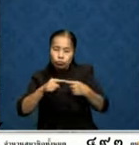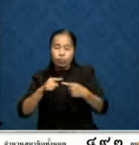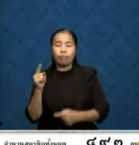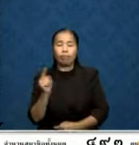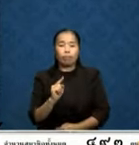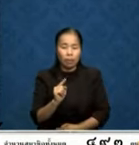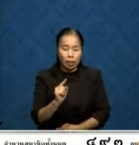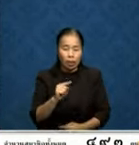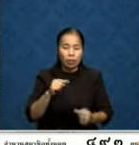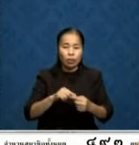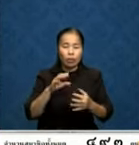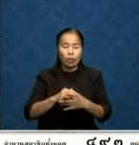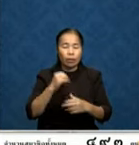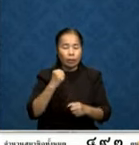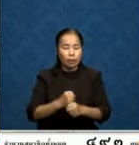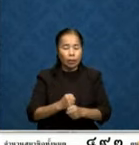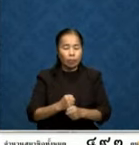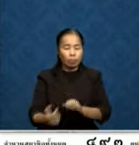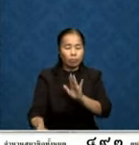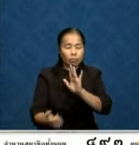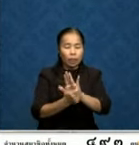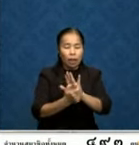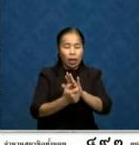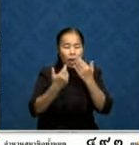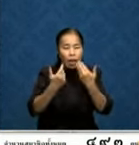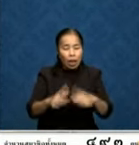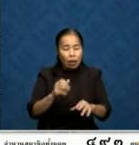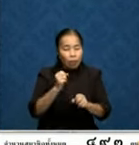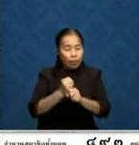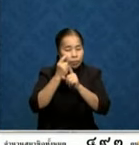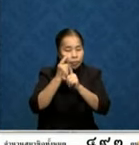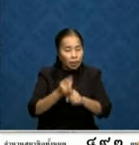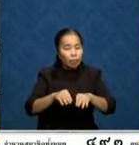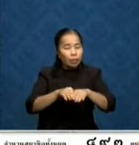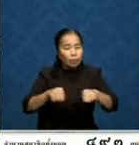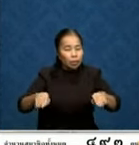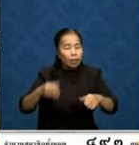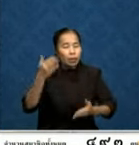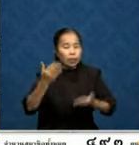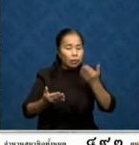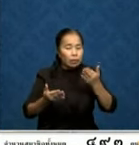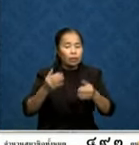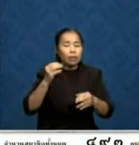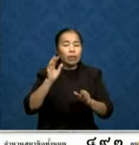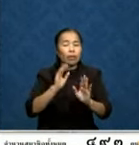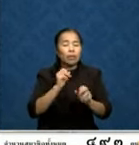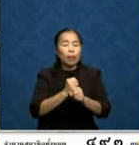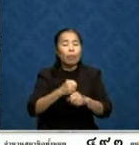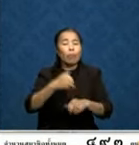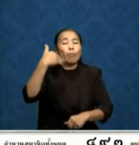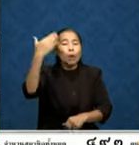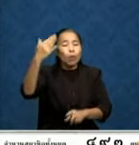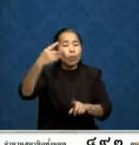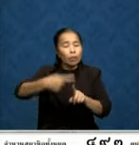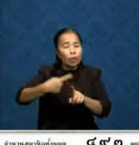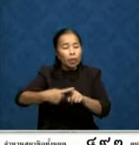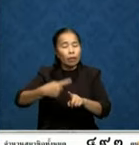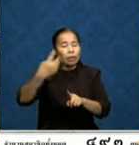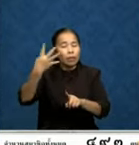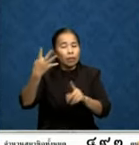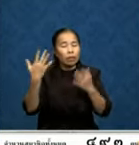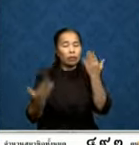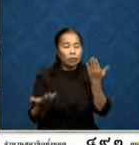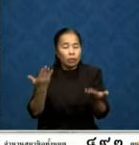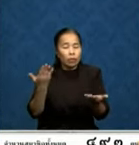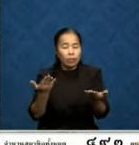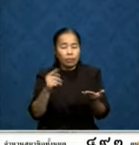การเป็นมาตรการถาวรแล้วหรือไม่หรือเป็นแค่มาตรการชั่วคราวเฉพาะในงวด4เดือนแรก